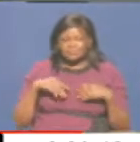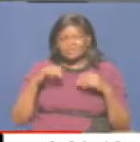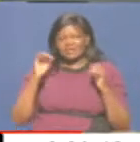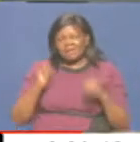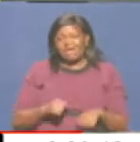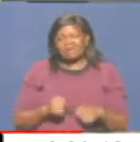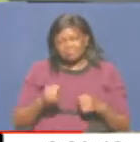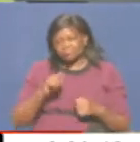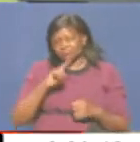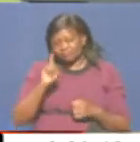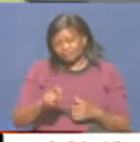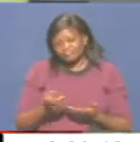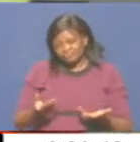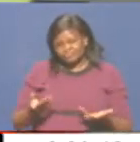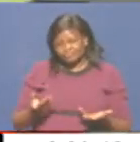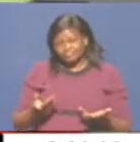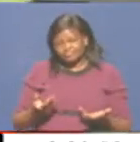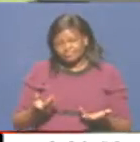hiyo pamoja?